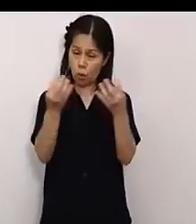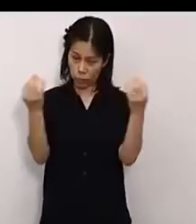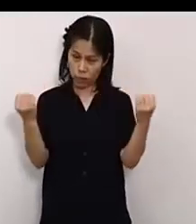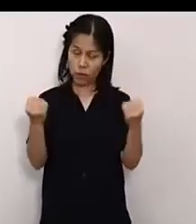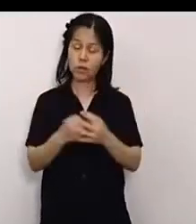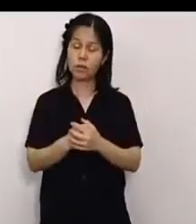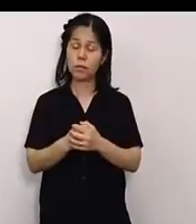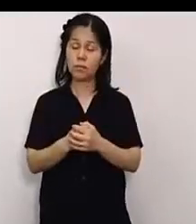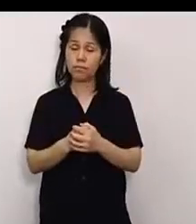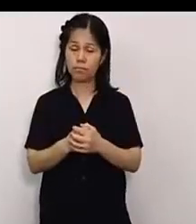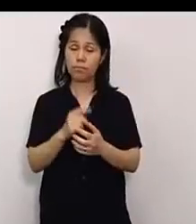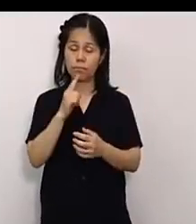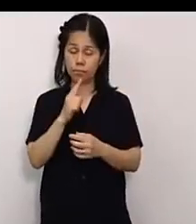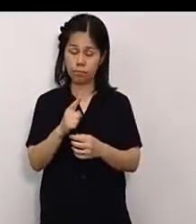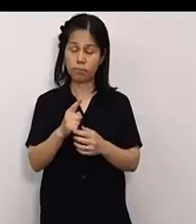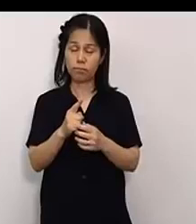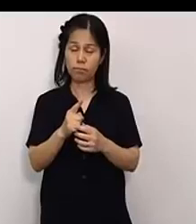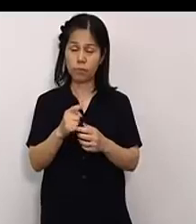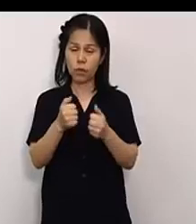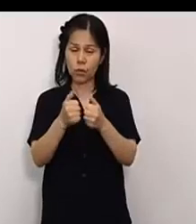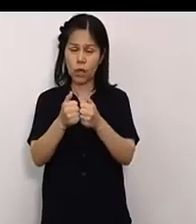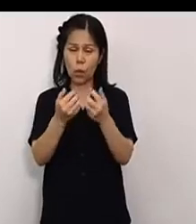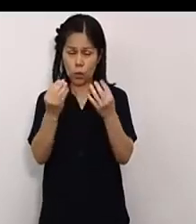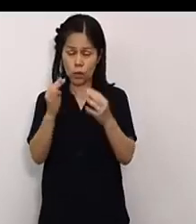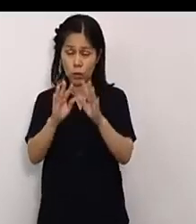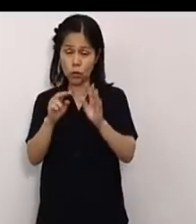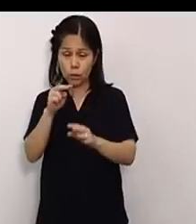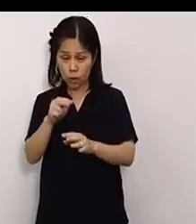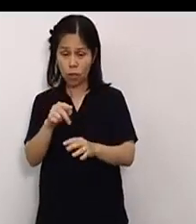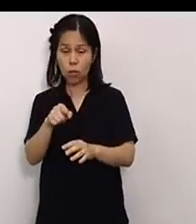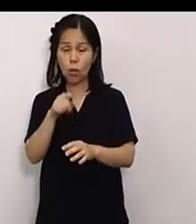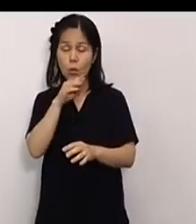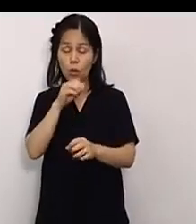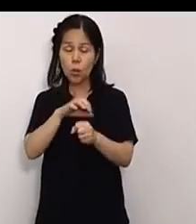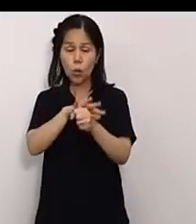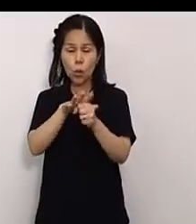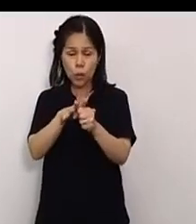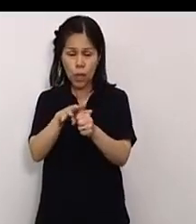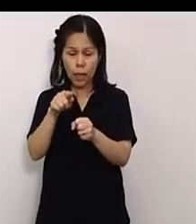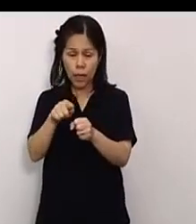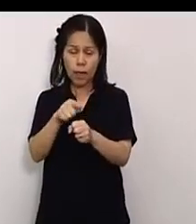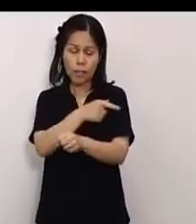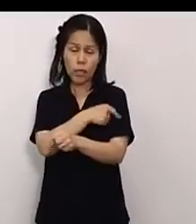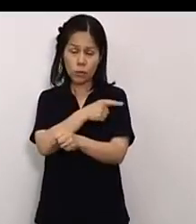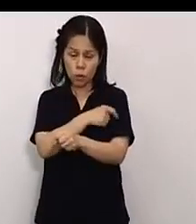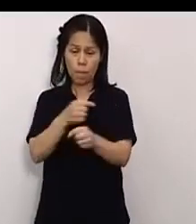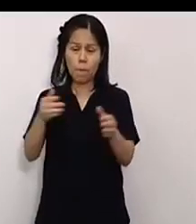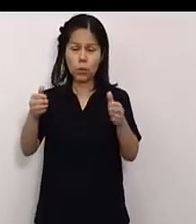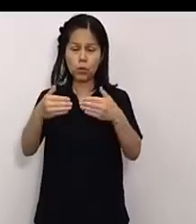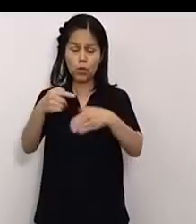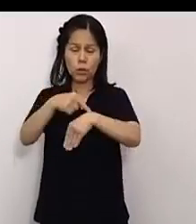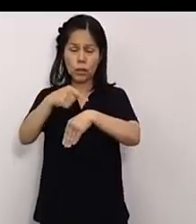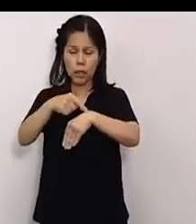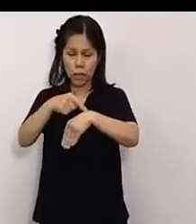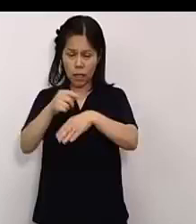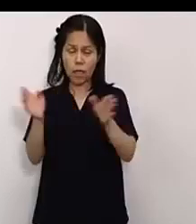でこういうところにやはり本来そのコロナで役所が自粛して相談窓口が